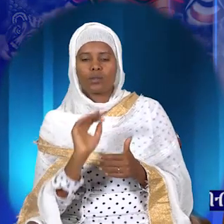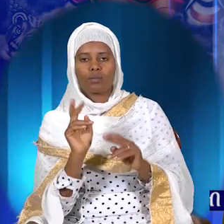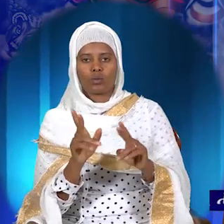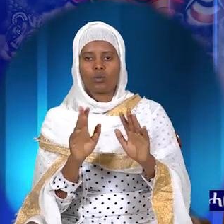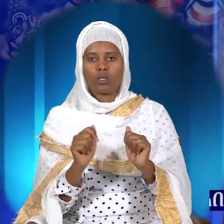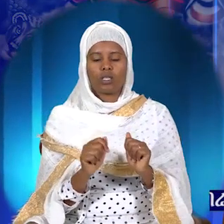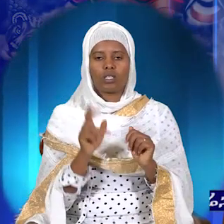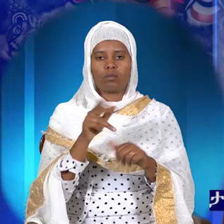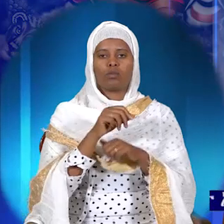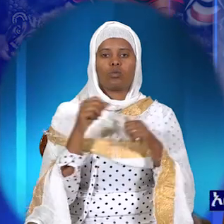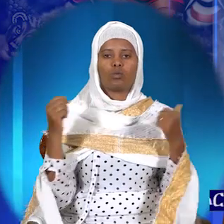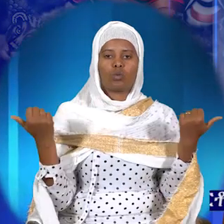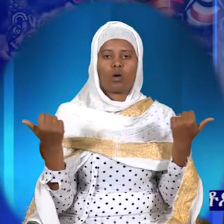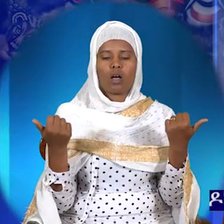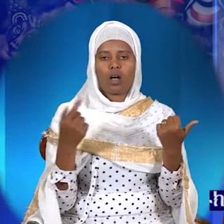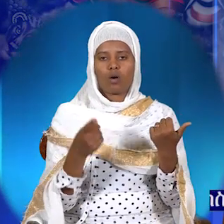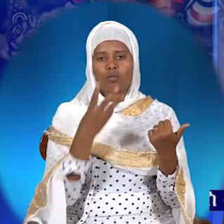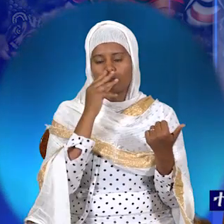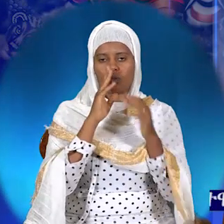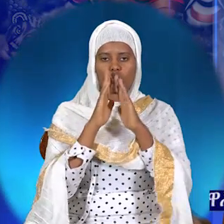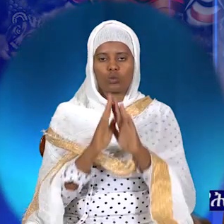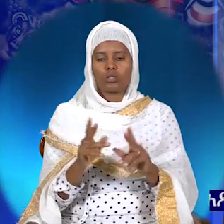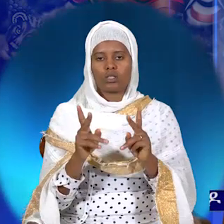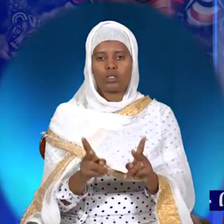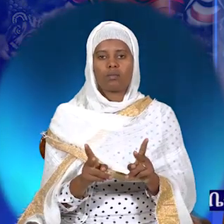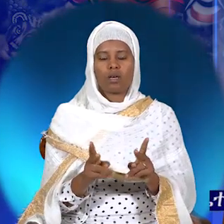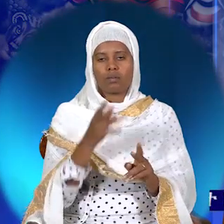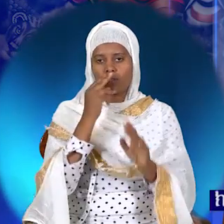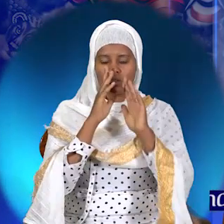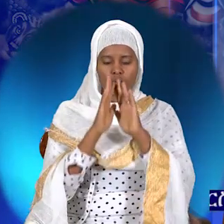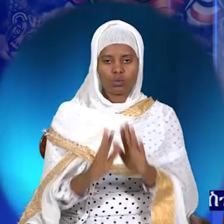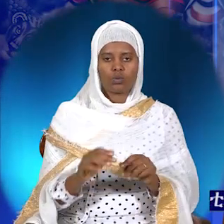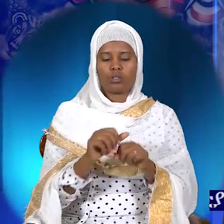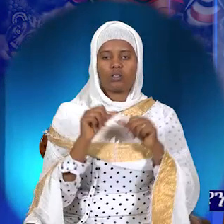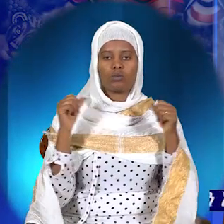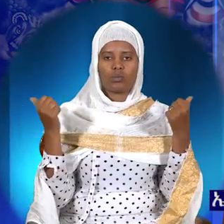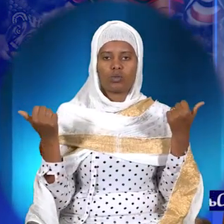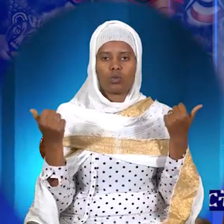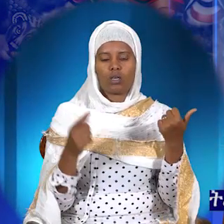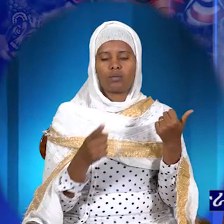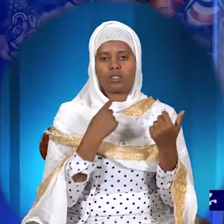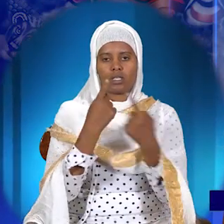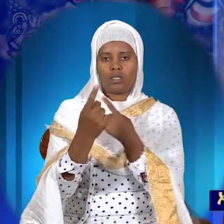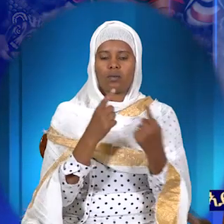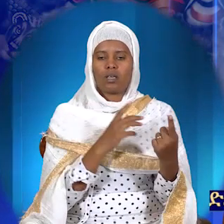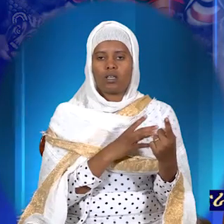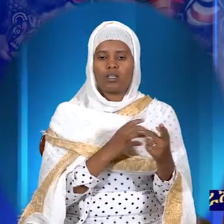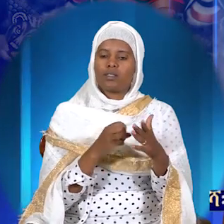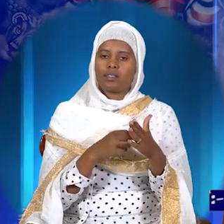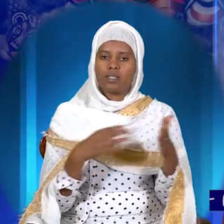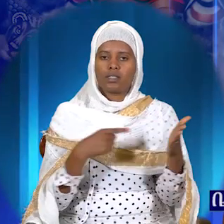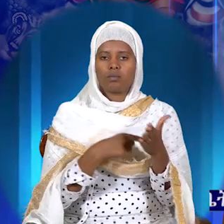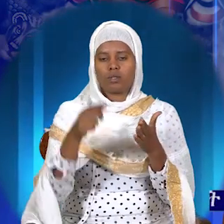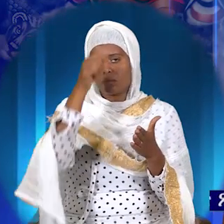ድማ ውሉድ ተባሂሉ ከም ዝፅዋዕ ኣብዚ መንፈስ ቅዱስ ድማ መንፈስ ቅዱስ ተባሂሉ ከም ዝፅዋዕ ኣብዚ ጥቕስ እዚ ኣነፂርዎ